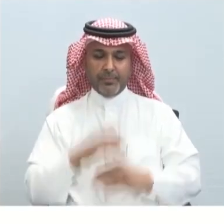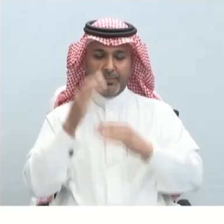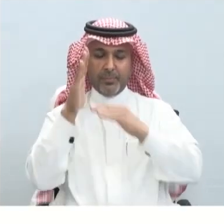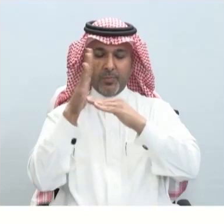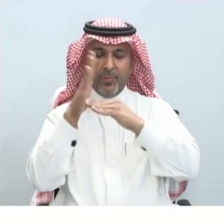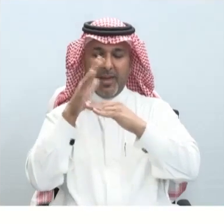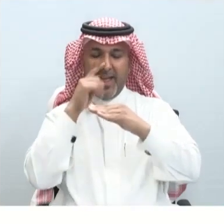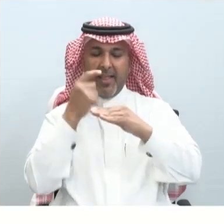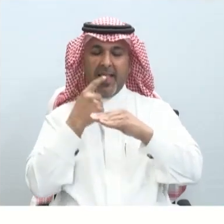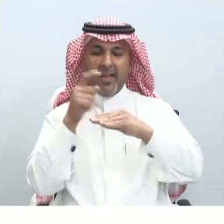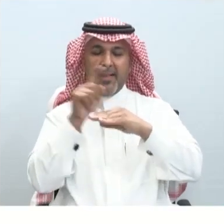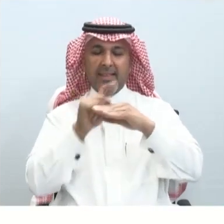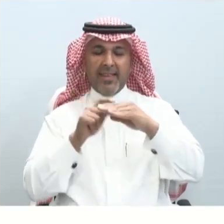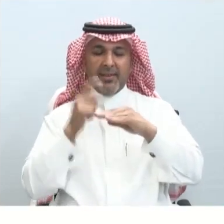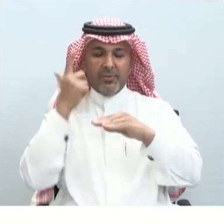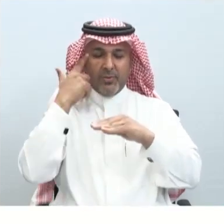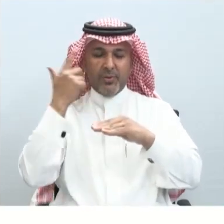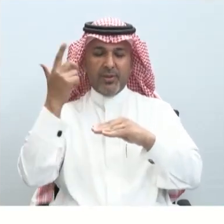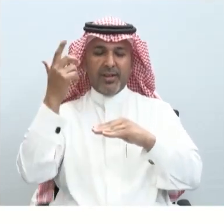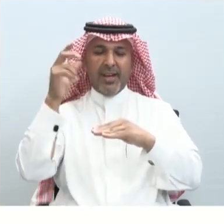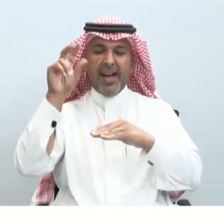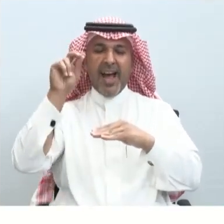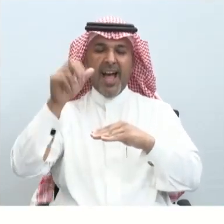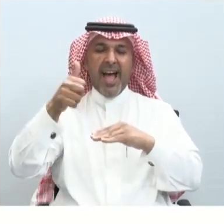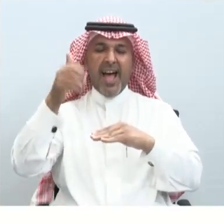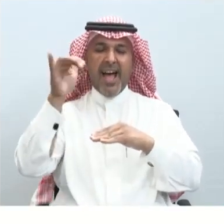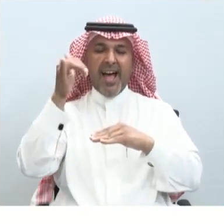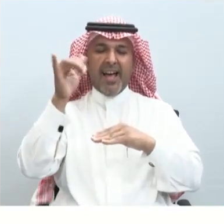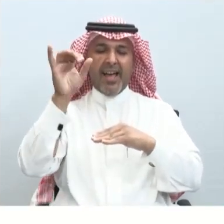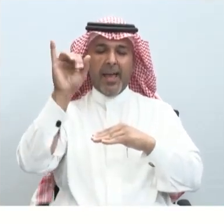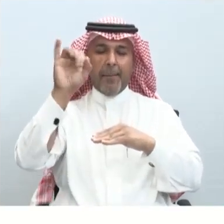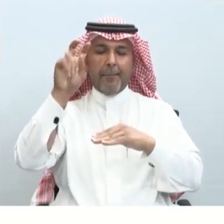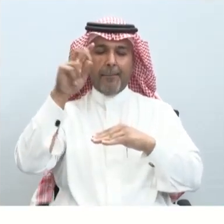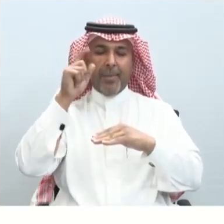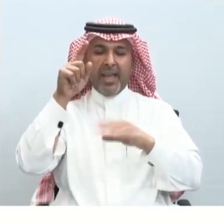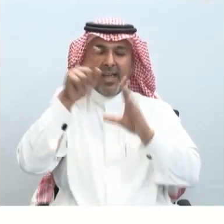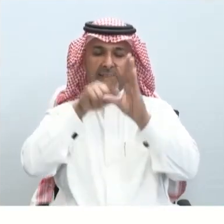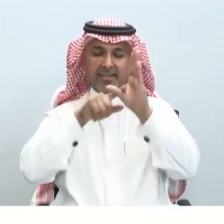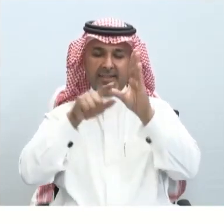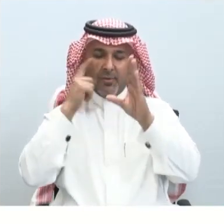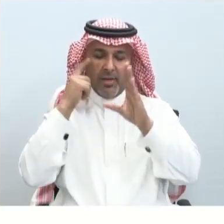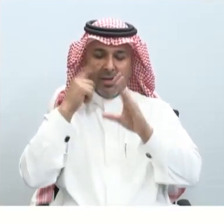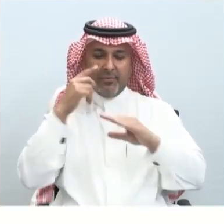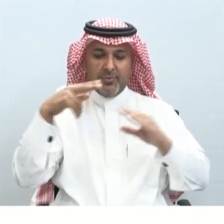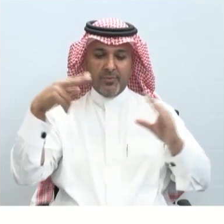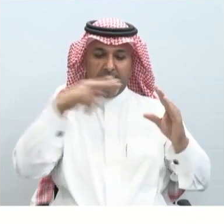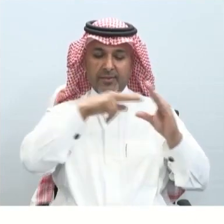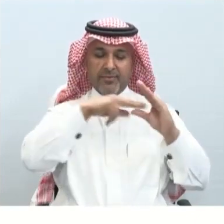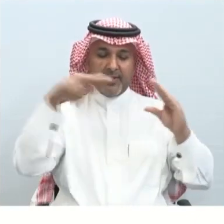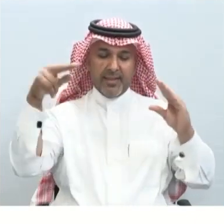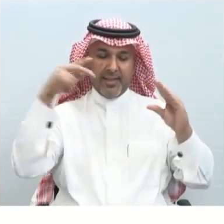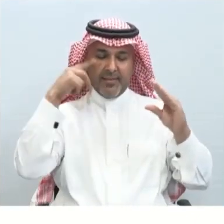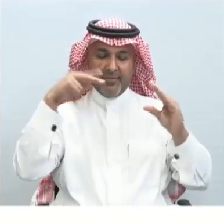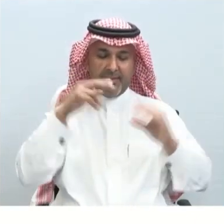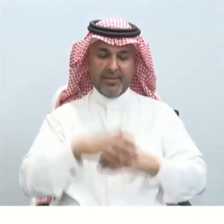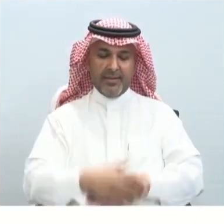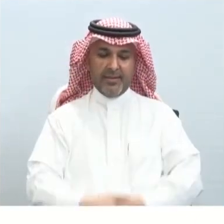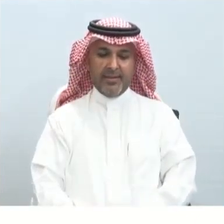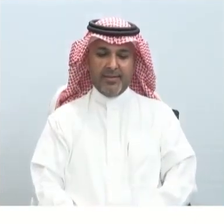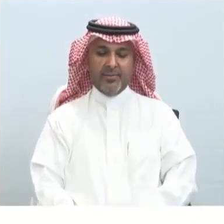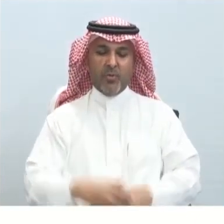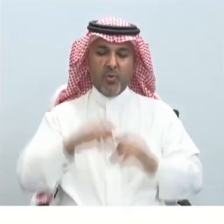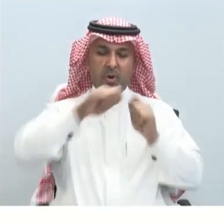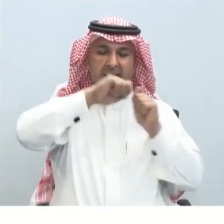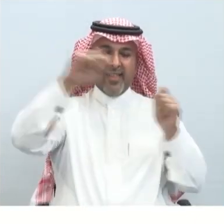وتر فبالتالي بنستخدم قانون الساين للربط ما بين المقابل وما بين الوتر فبنقول انه ساين